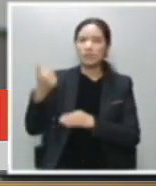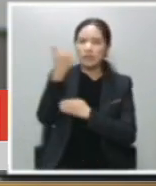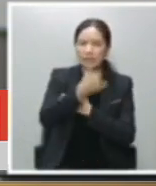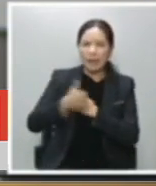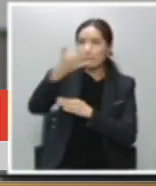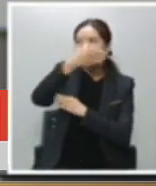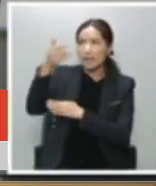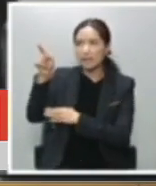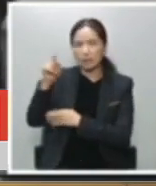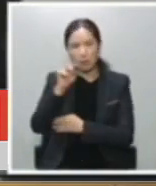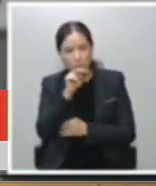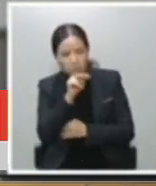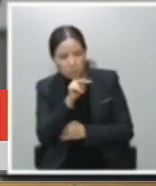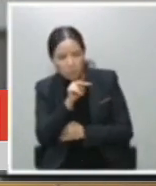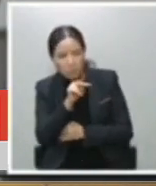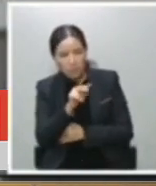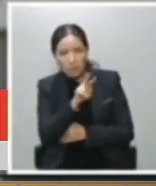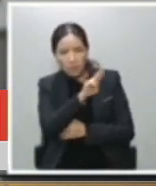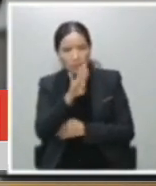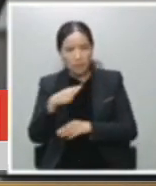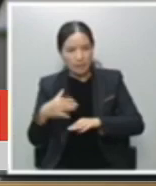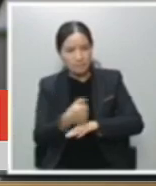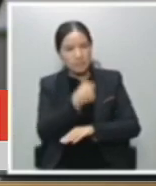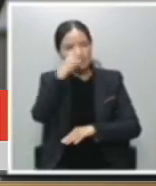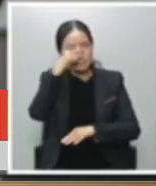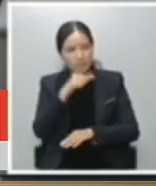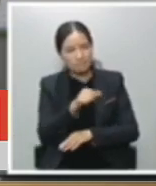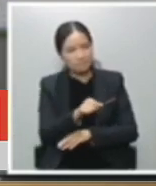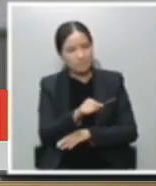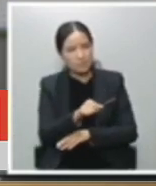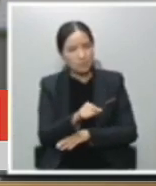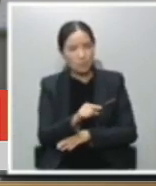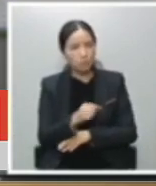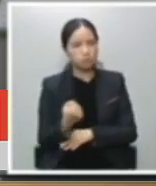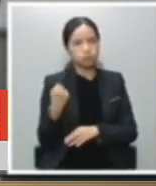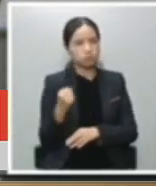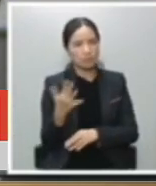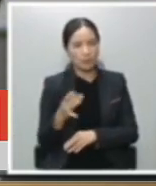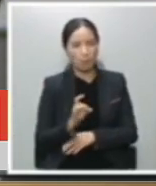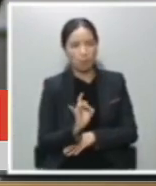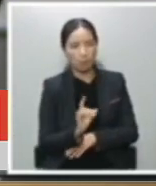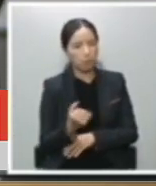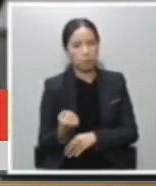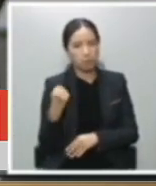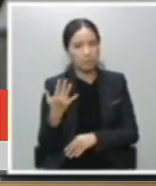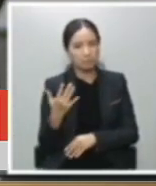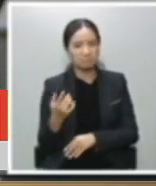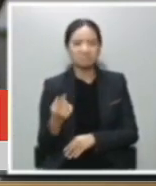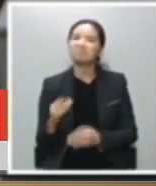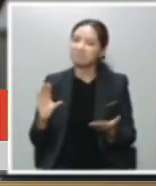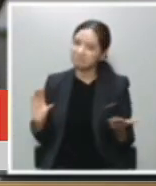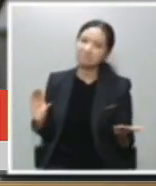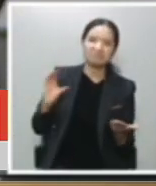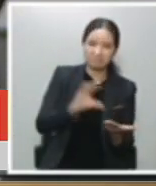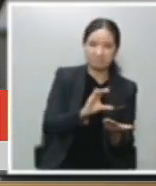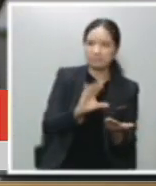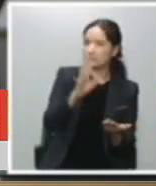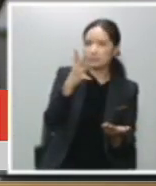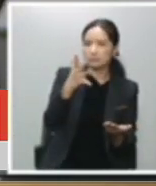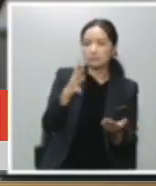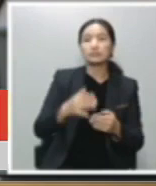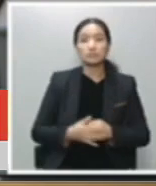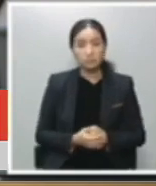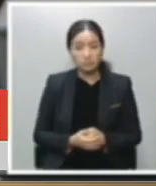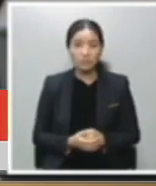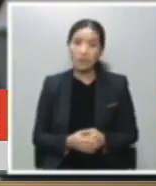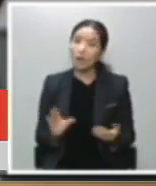ครับว่าระบบการเมืองไทยเนี่ยไม่มีเสถียรภาพเขาจึงไม่มาลงทุนนอกจ